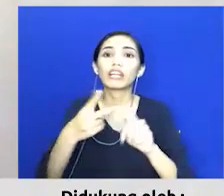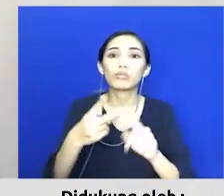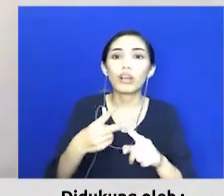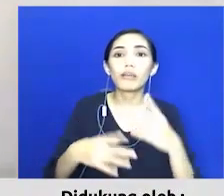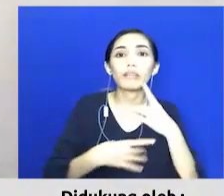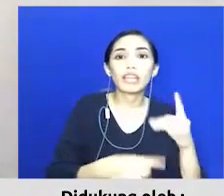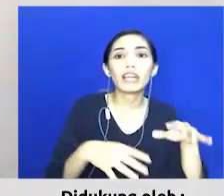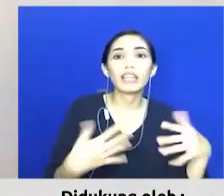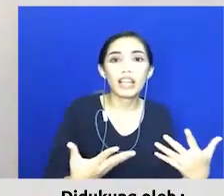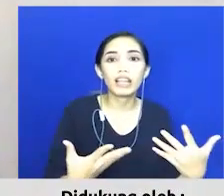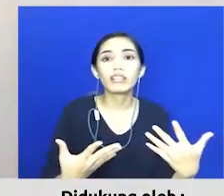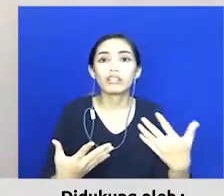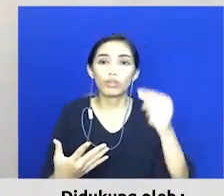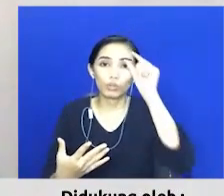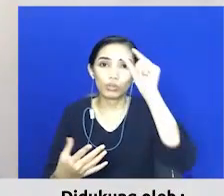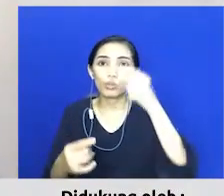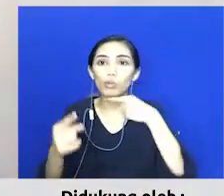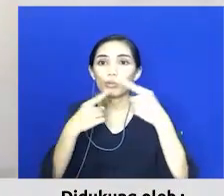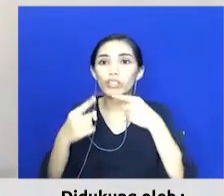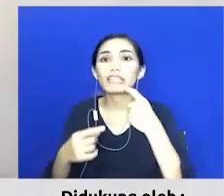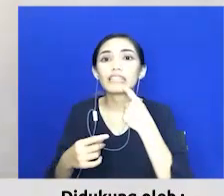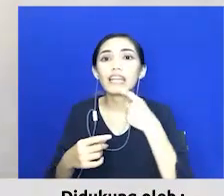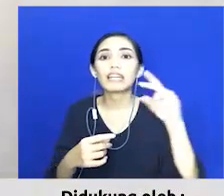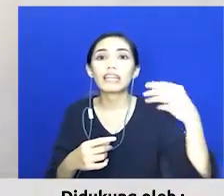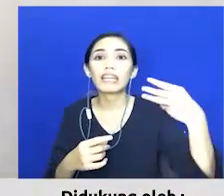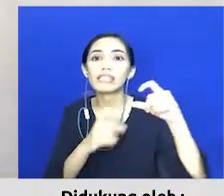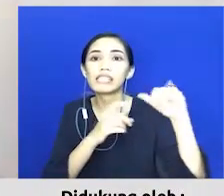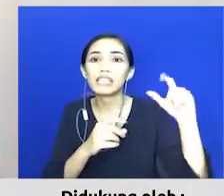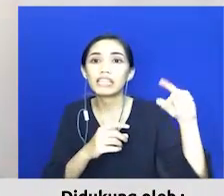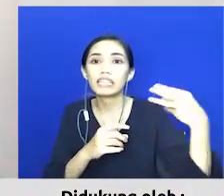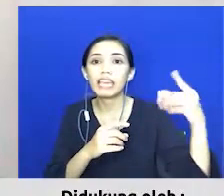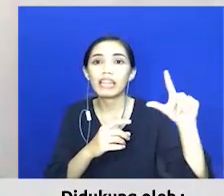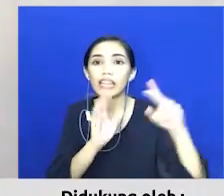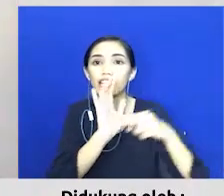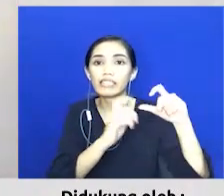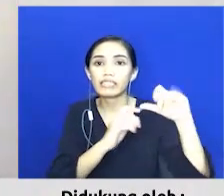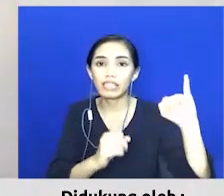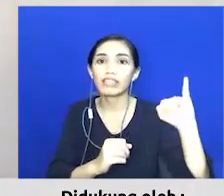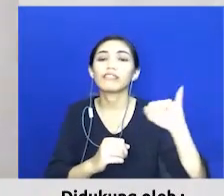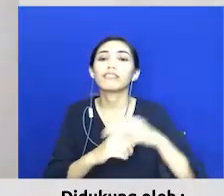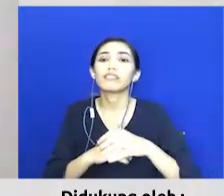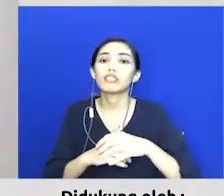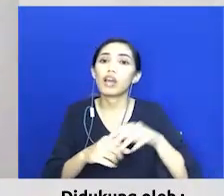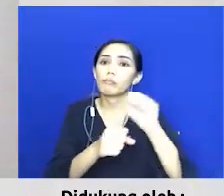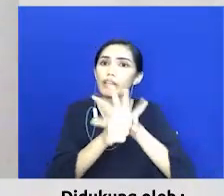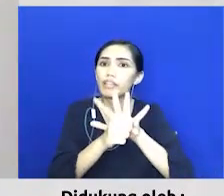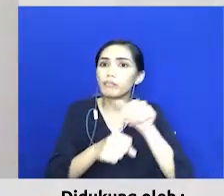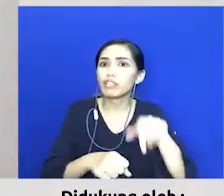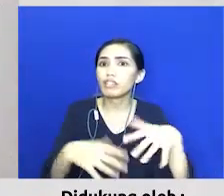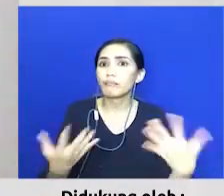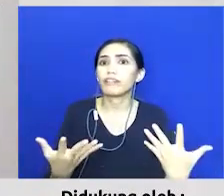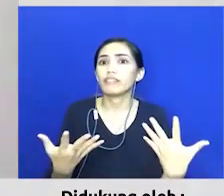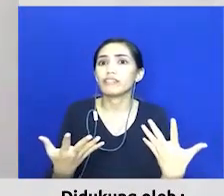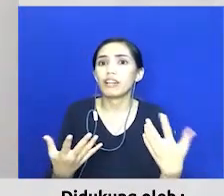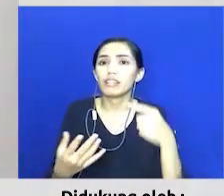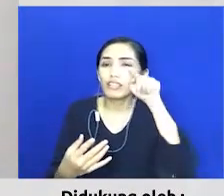malah untuk ngomongin soal resiliensi kita gitu ya, di masa pandemi ini justru malah ada satu yang gue lihat